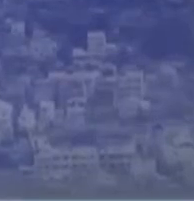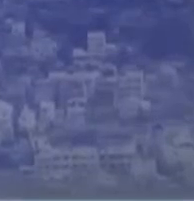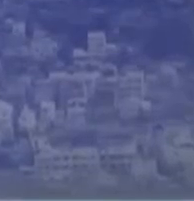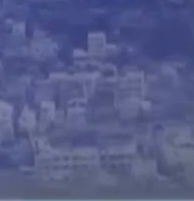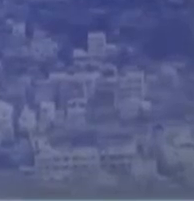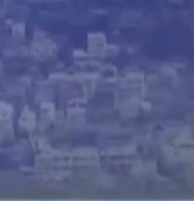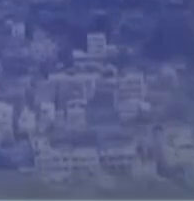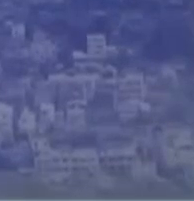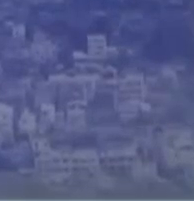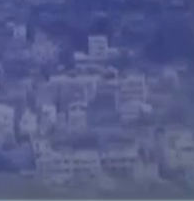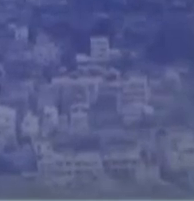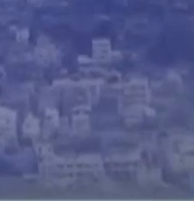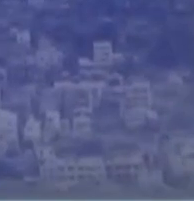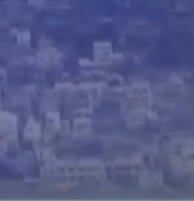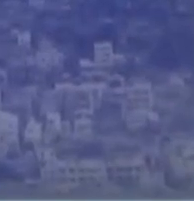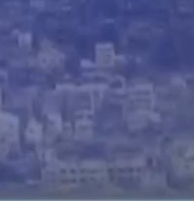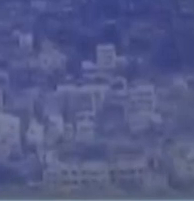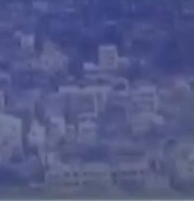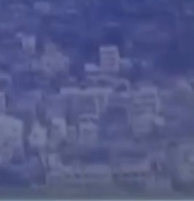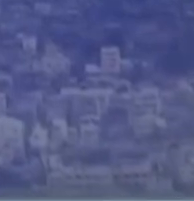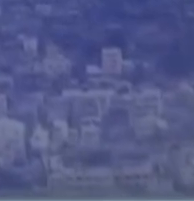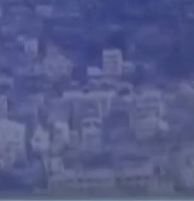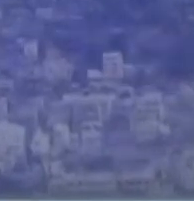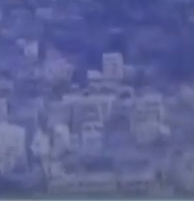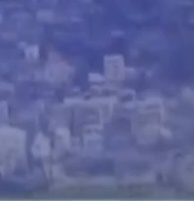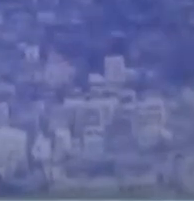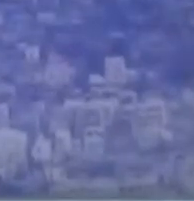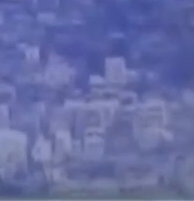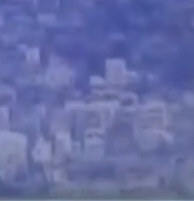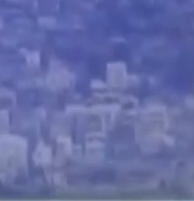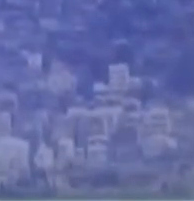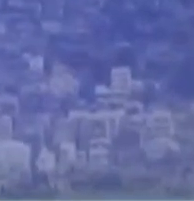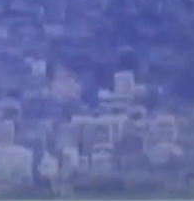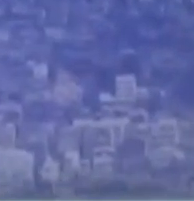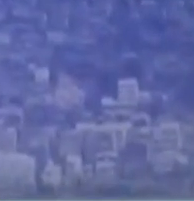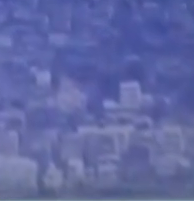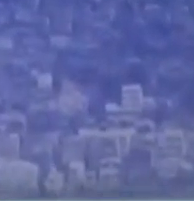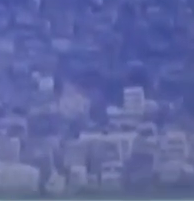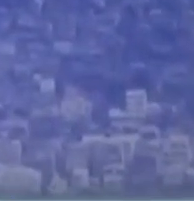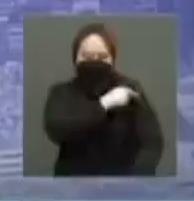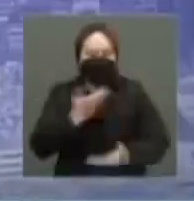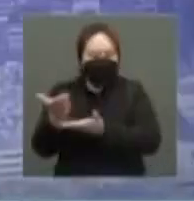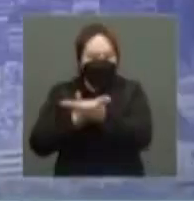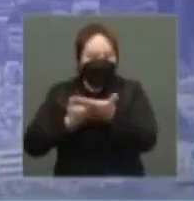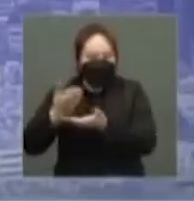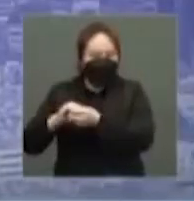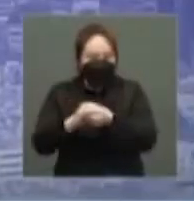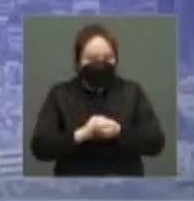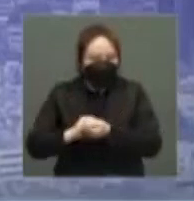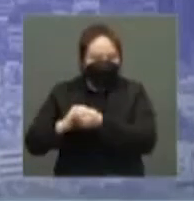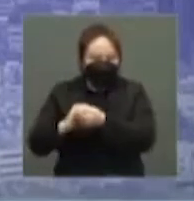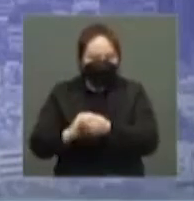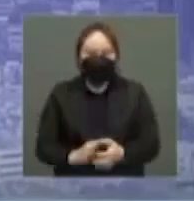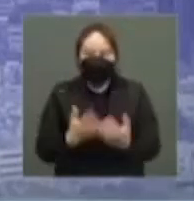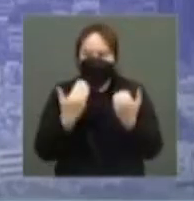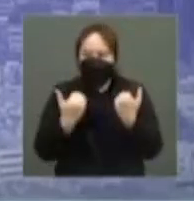ฮะ ไม่ตอนถ่ายเขาก็ไลฟ์อยู่ด้วยบางสำนักข่าวก็ไลฟ์อยู่ก็เห็นลงทั้งประเทศแล้ว เพราะฉะนั้นเนี่ยเป็นไปได้ว่าแกเพิ่งไปรับฉีดวัคซีนไฟเซอร์เข็มที่3 ครับ เมื่อว